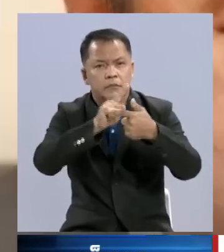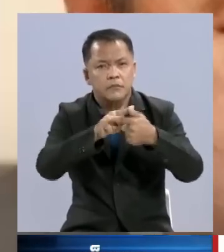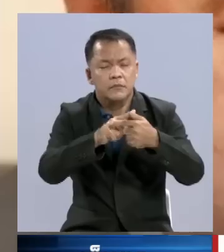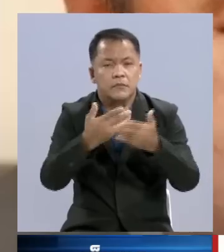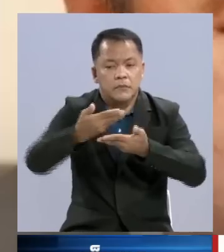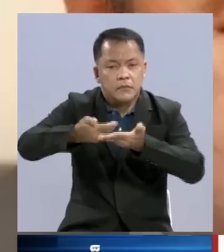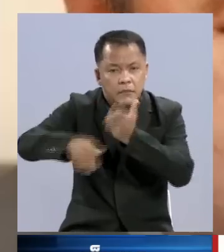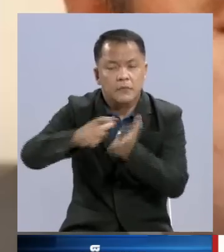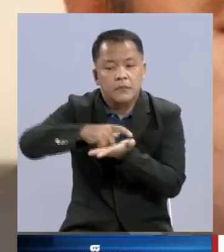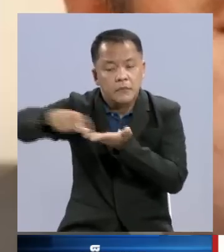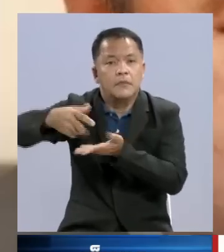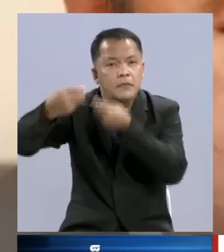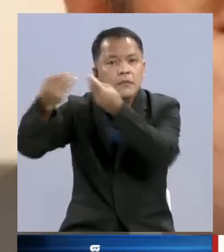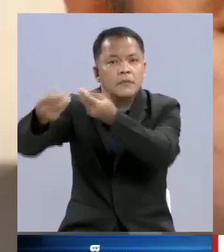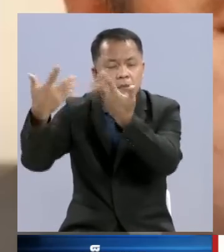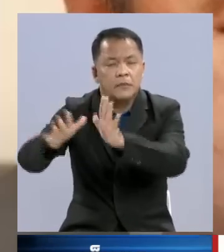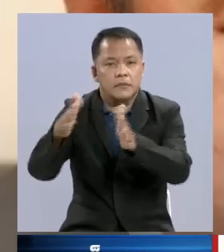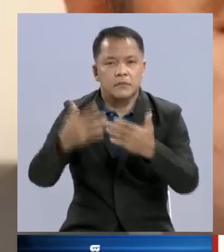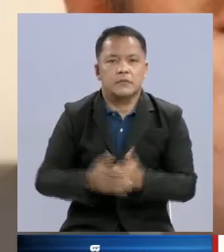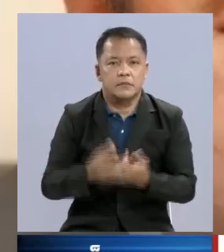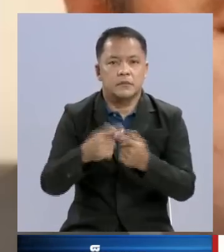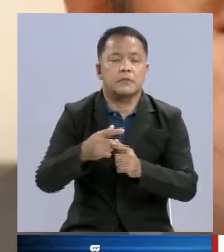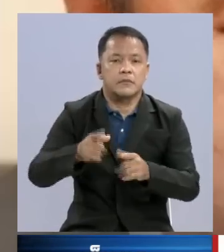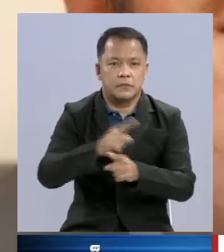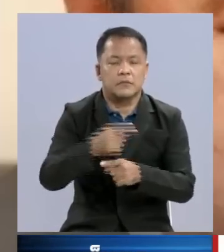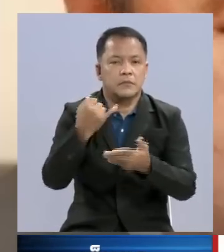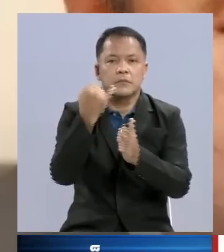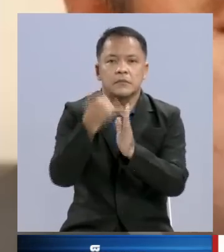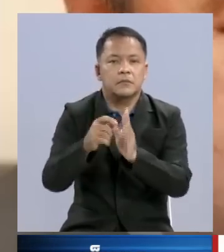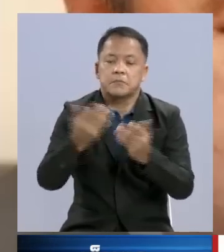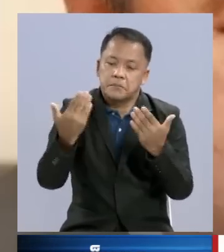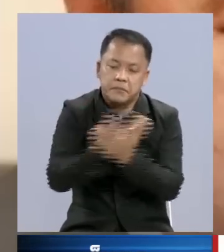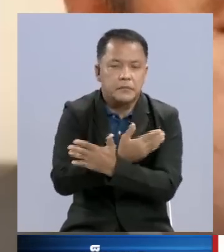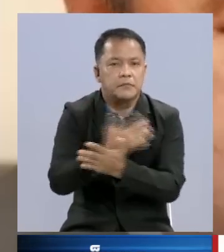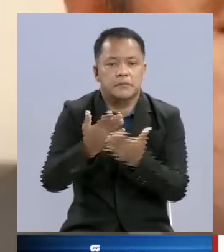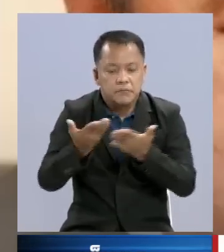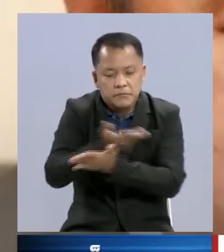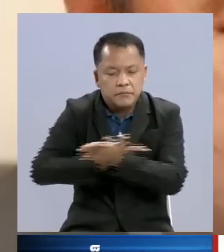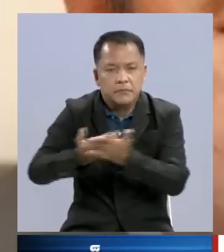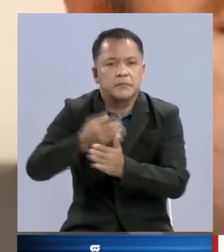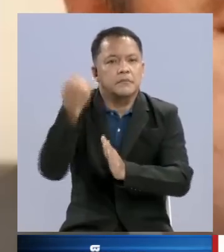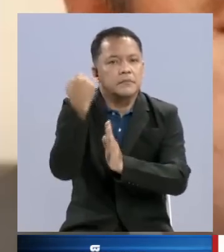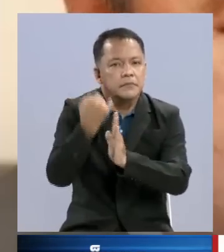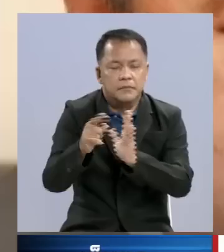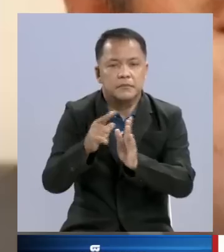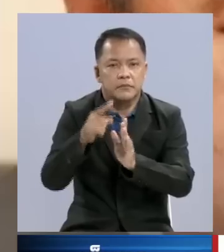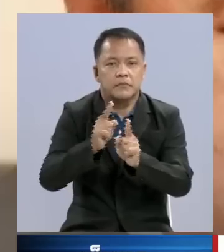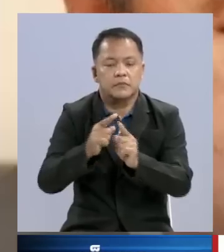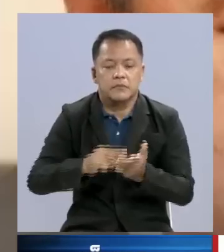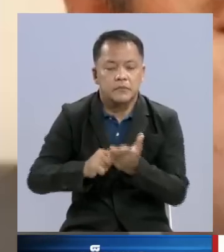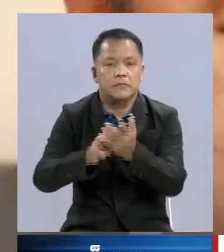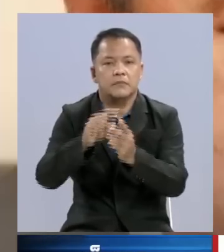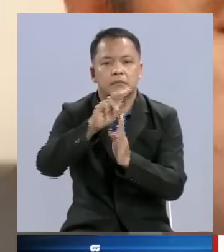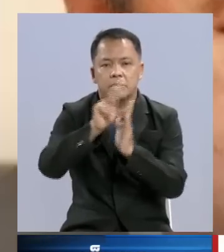ขายหรือโอนหุ้นออกไปแล้วก็ตามในวันใดย่อมไม่มีผลเปลี่ยนแปลงต่อการพิจารณาคดีนี้ไปแล้วแล้วก็ยกมาตร